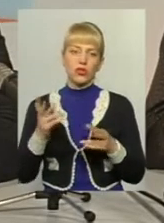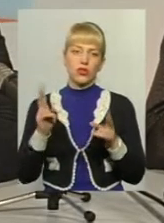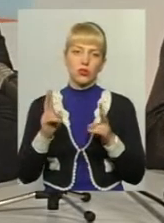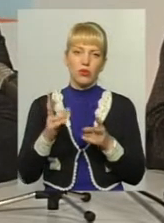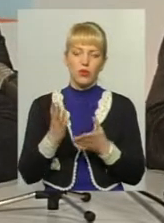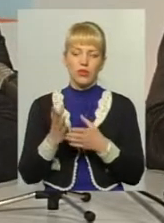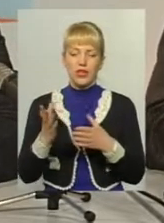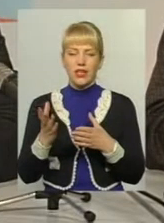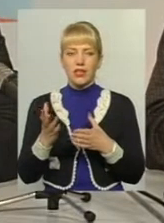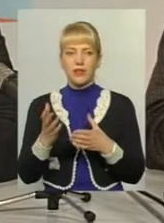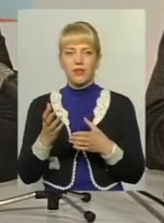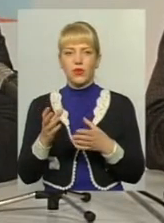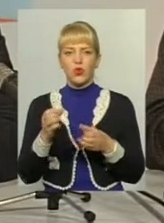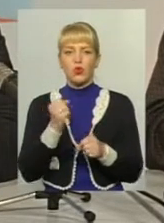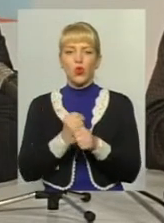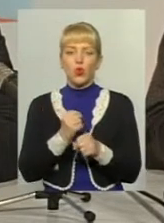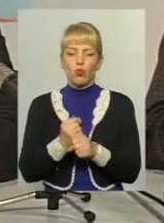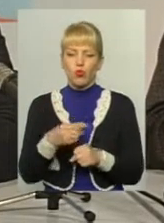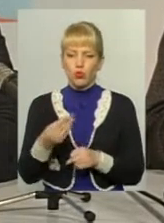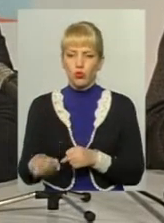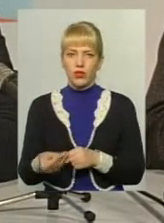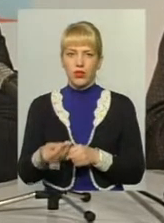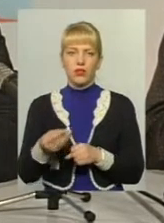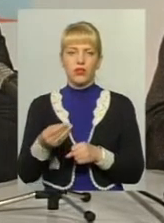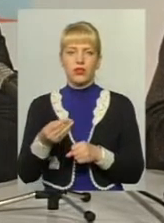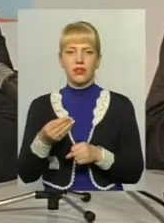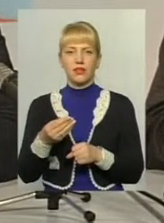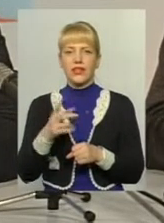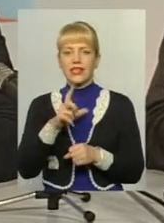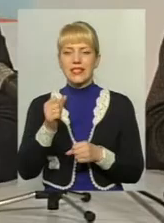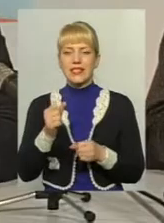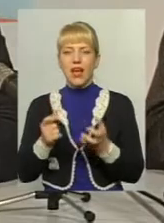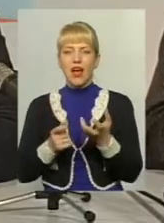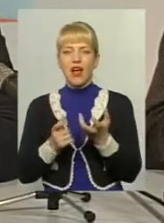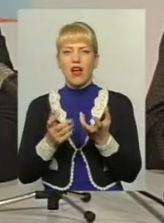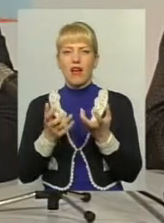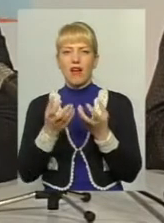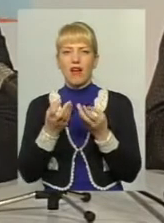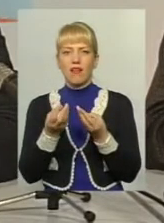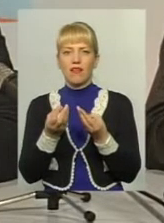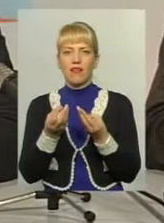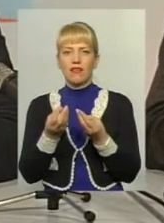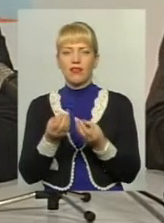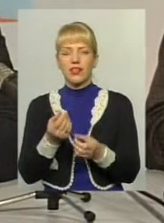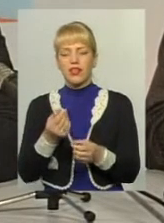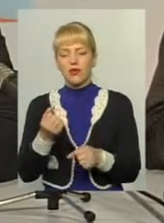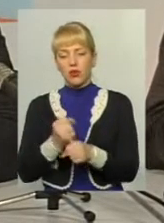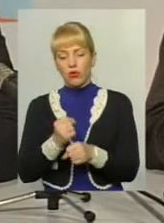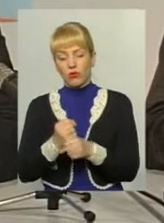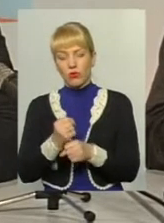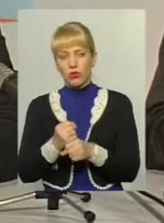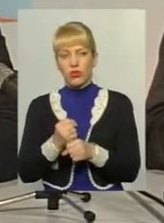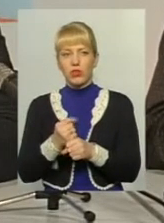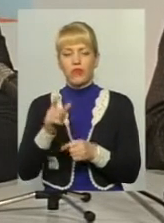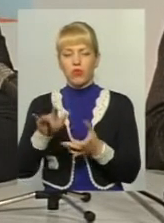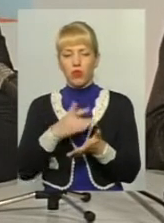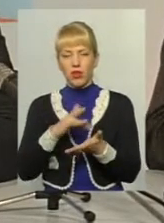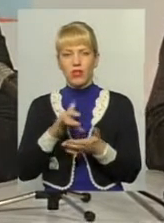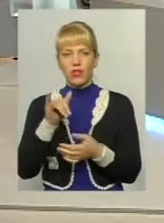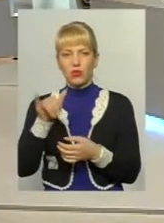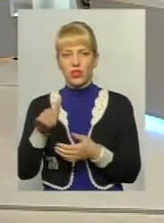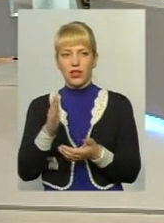можливість реструктуризувати той якийсь борг, так, вирішити, знайти шлях, яким чином то